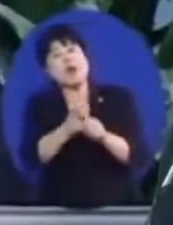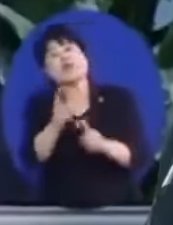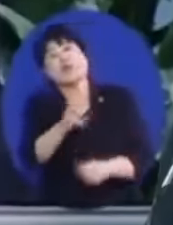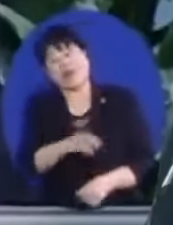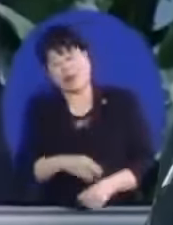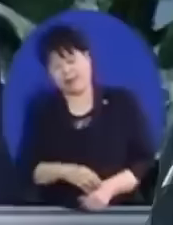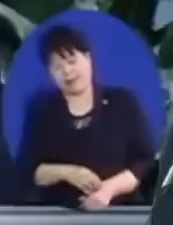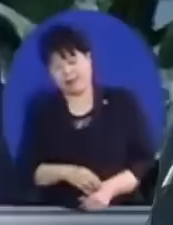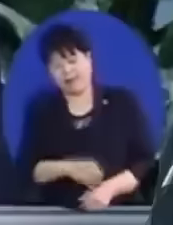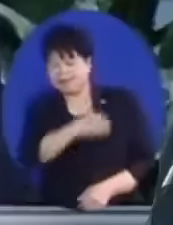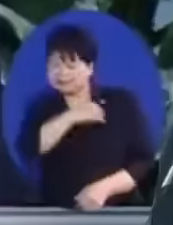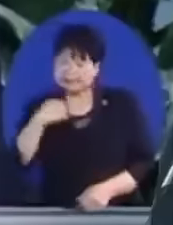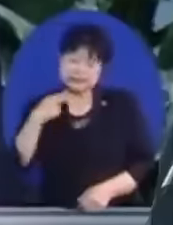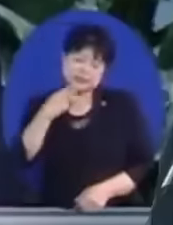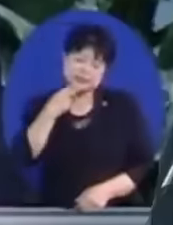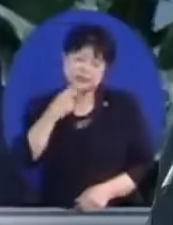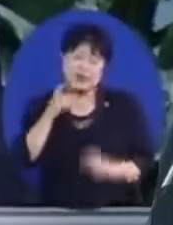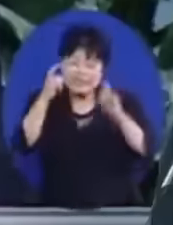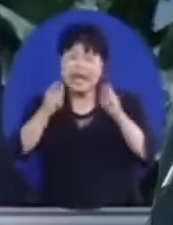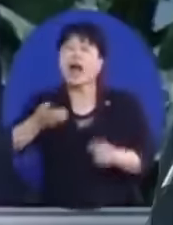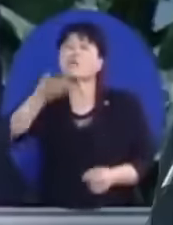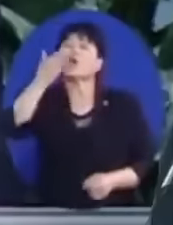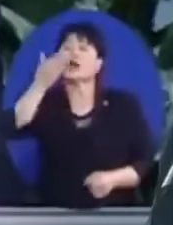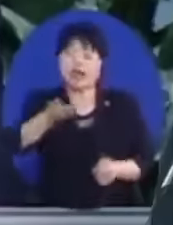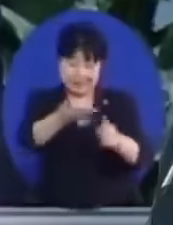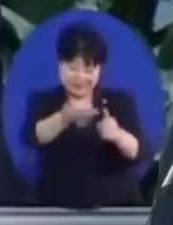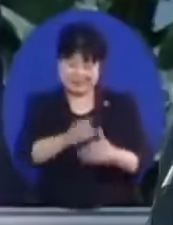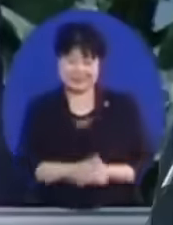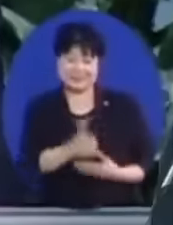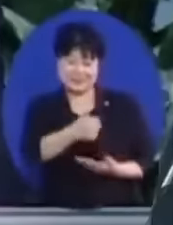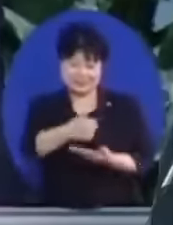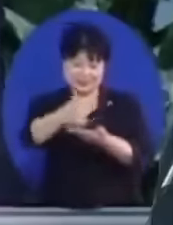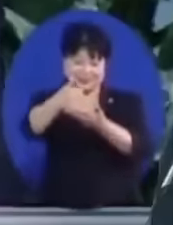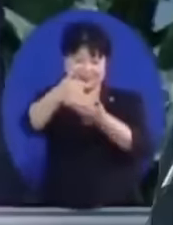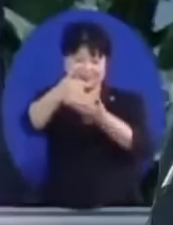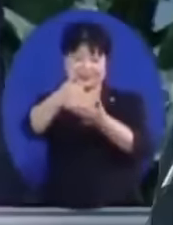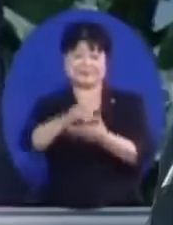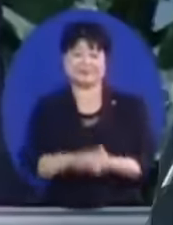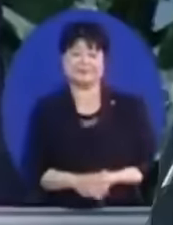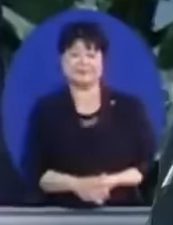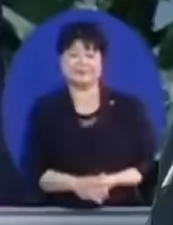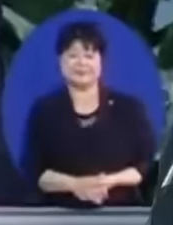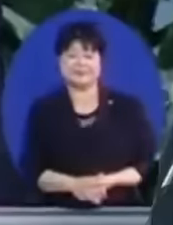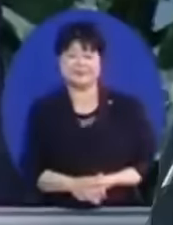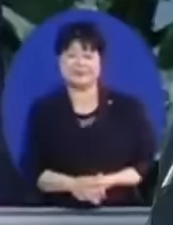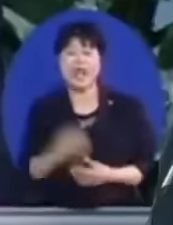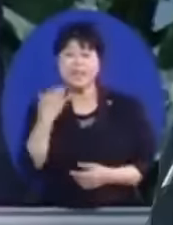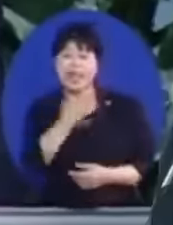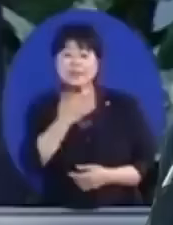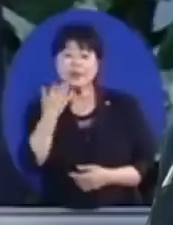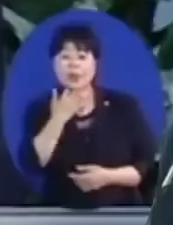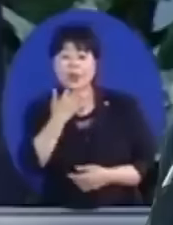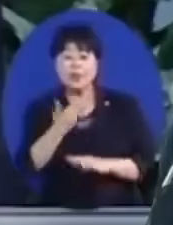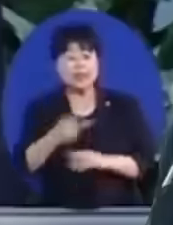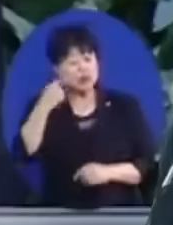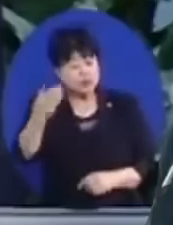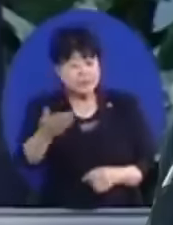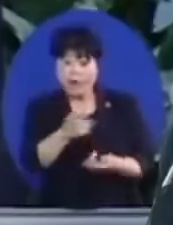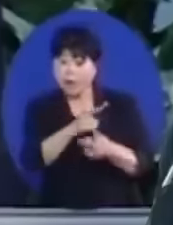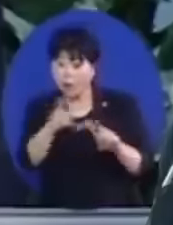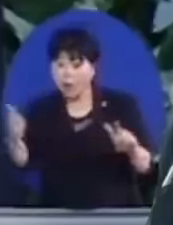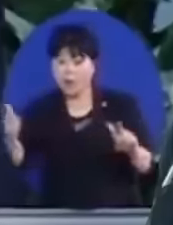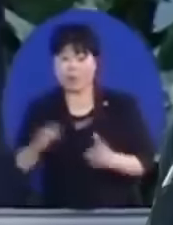합니까? 내 양을 먹이라. 주님께서는 시몬 베드로에게 다른 질문 안